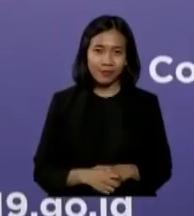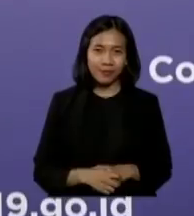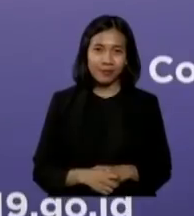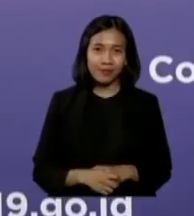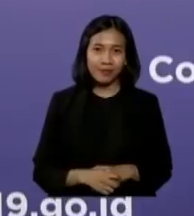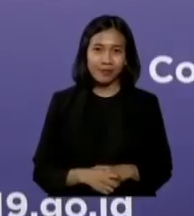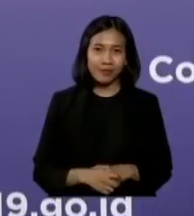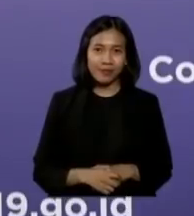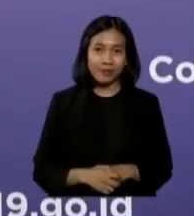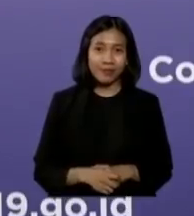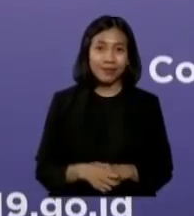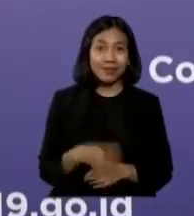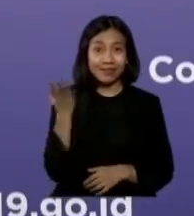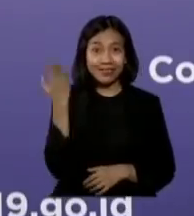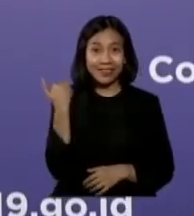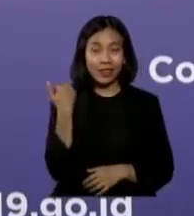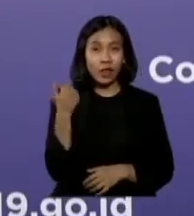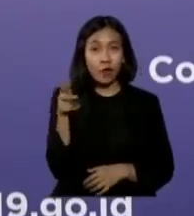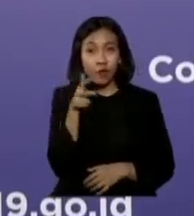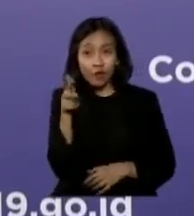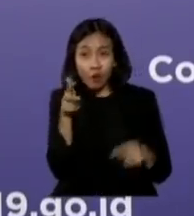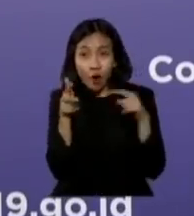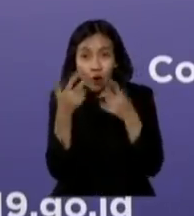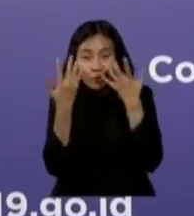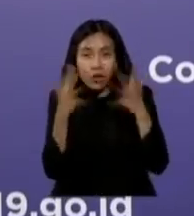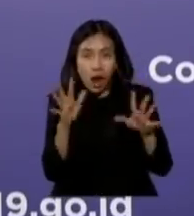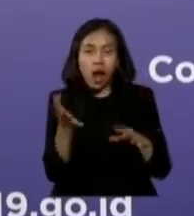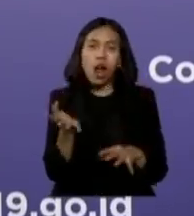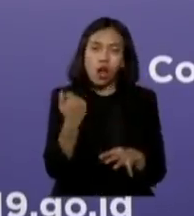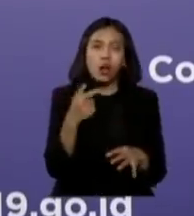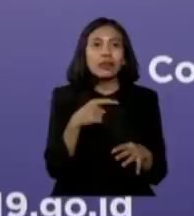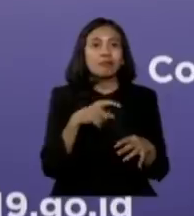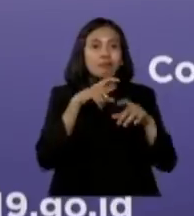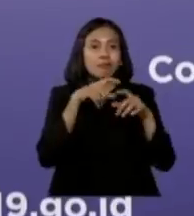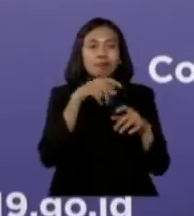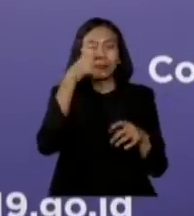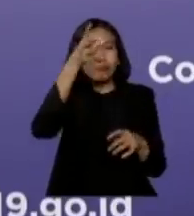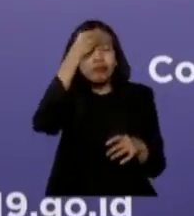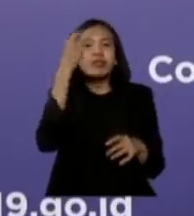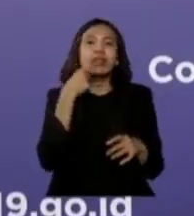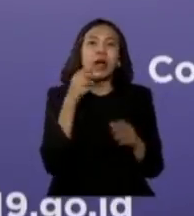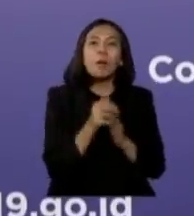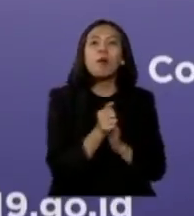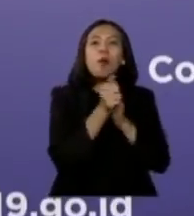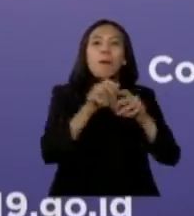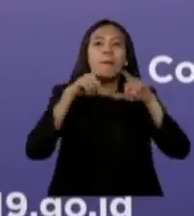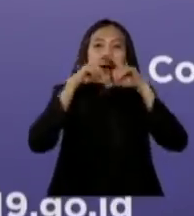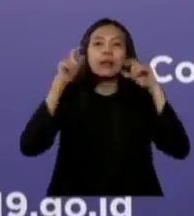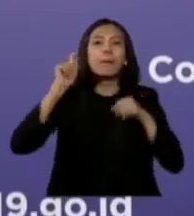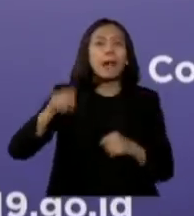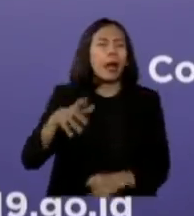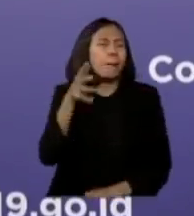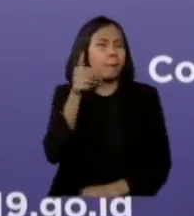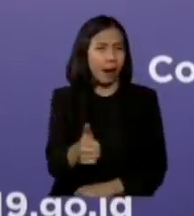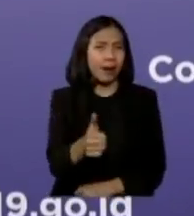iya demikian tadi sudah surah hendaklah kita bisa menjadikan pedoman di dalam menggunakan masker yang baik